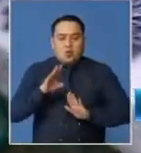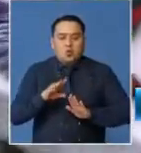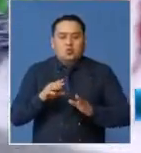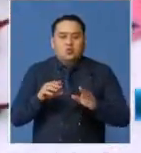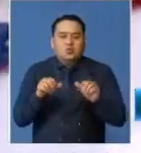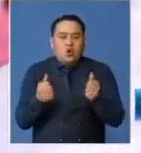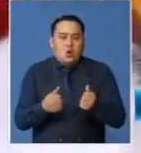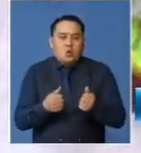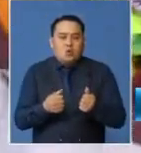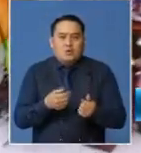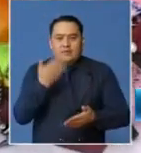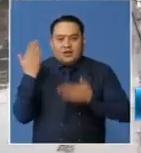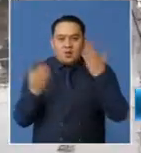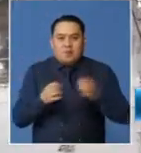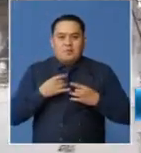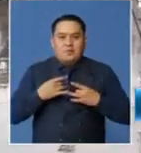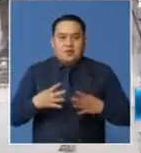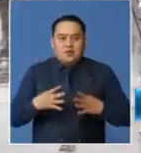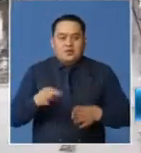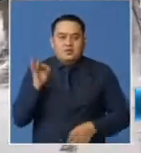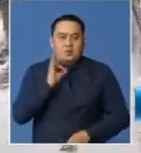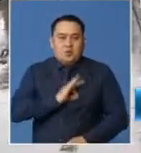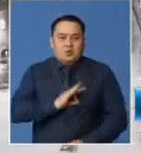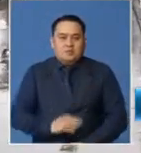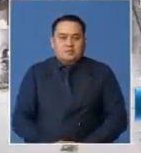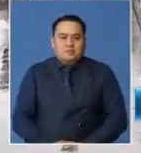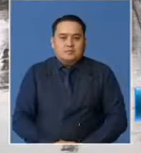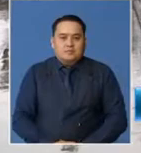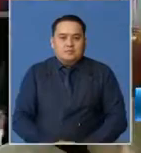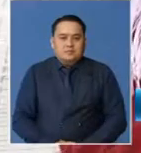чутило. Веселый праздник, однако, был проведен и с пользой.